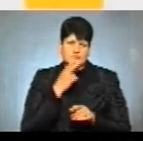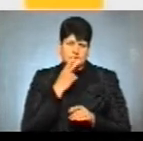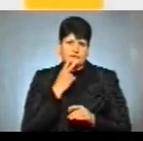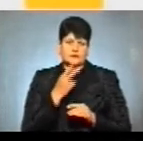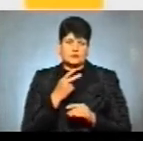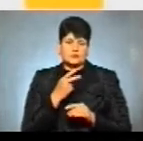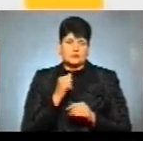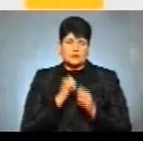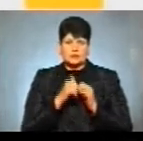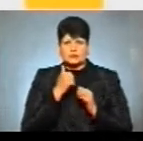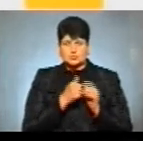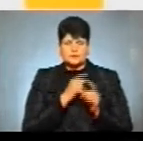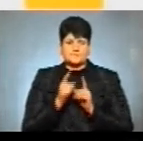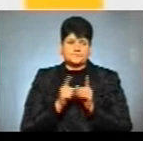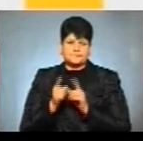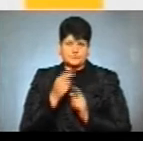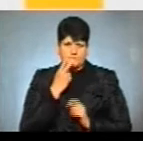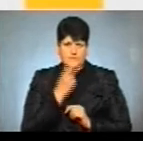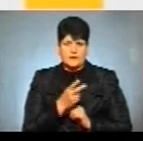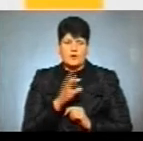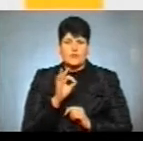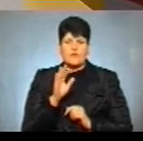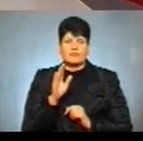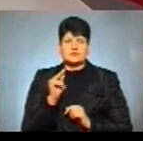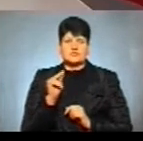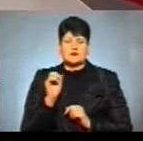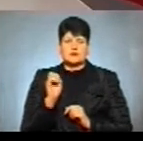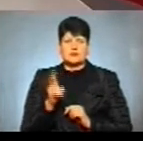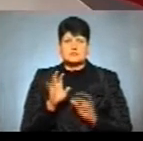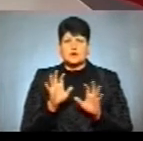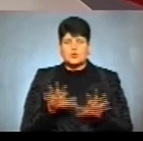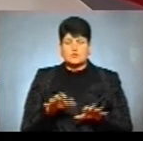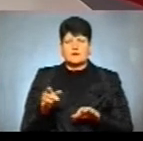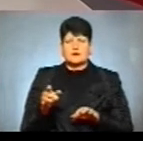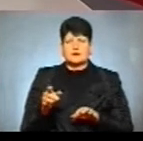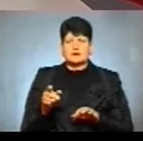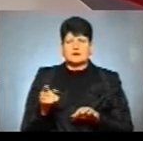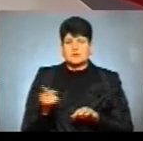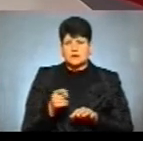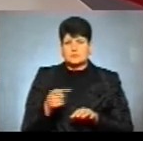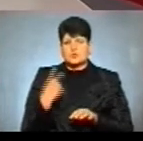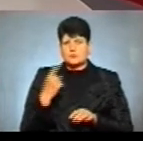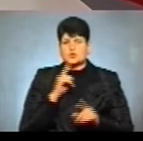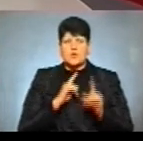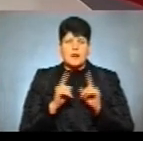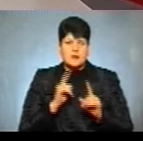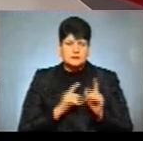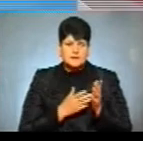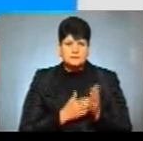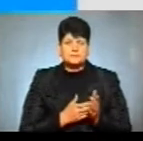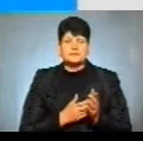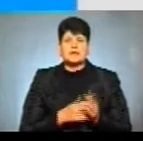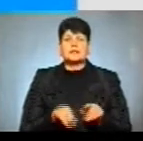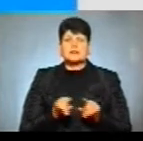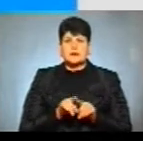рік. Покажіть нам, будь ласка, пана Віктора Овчарука. Це доходи голови Тернопільської обласної ради. Ми